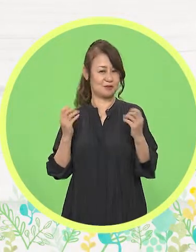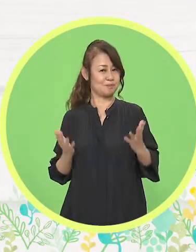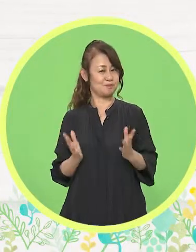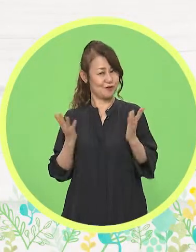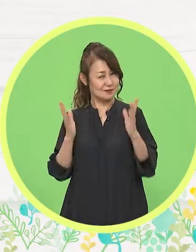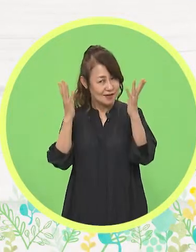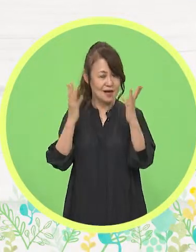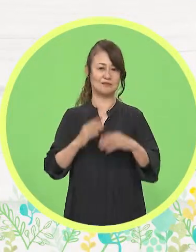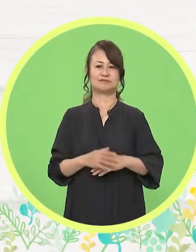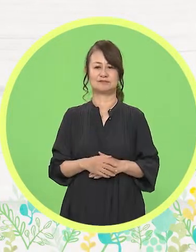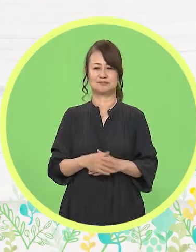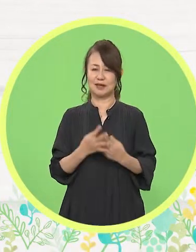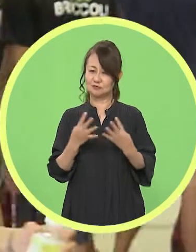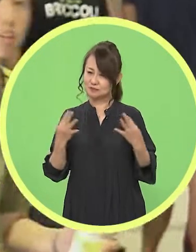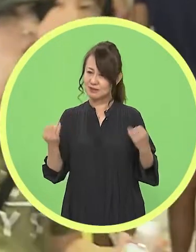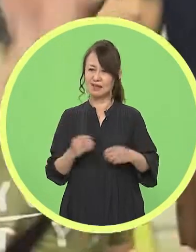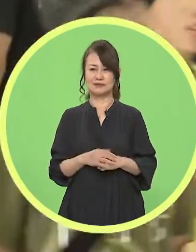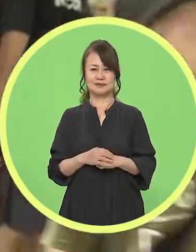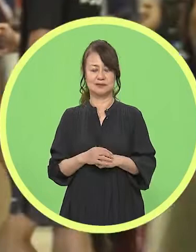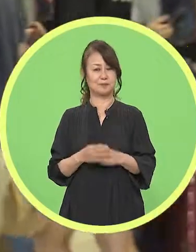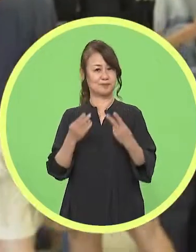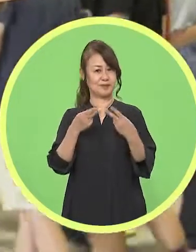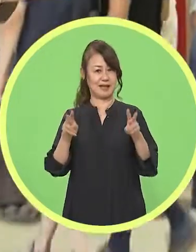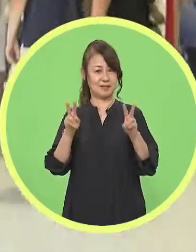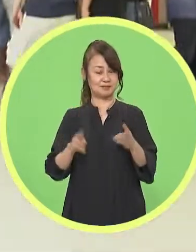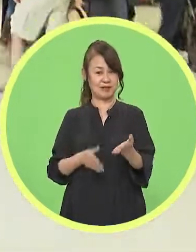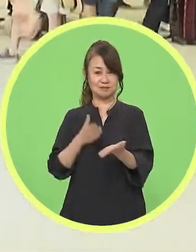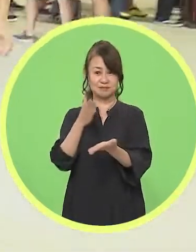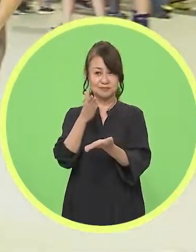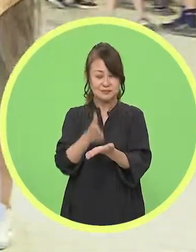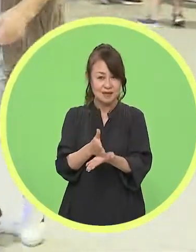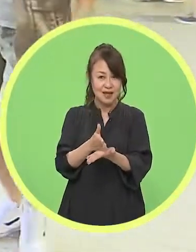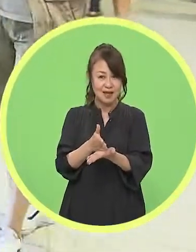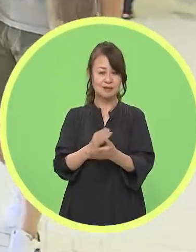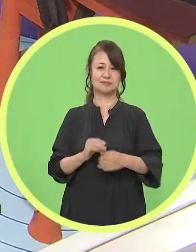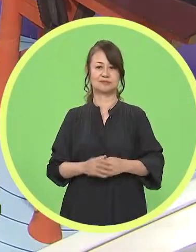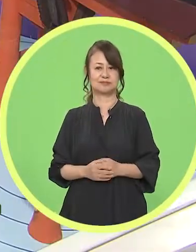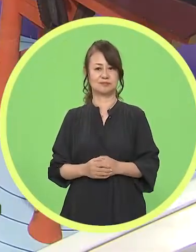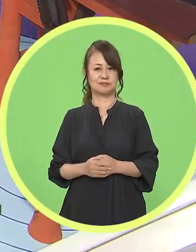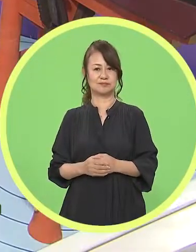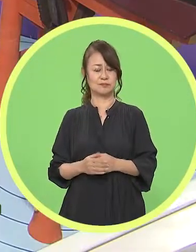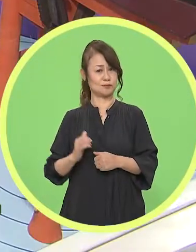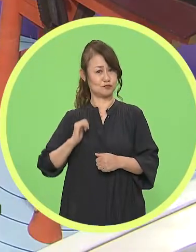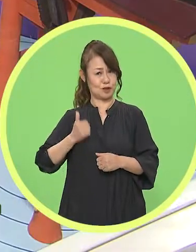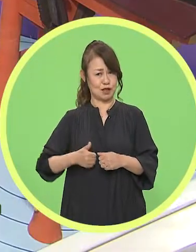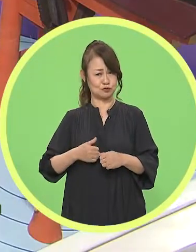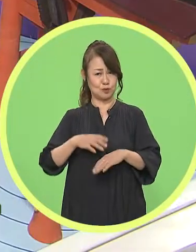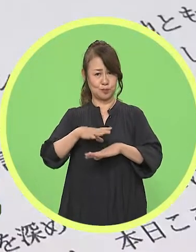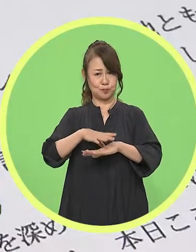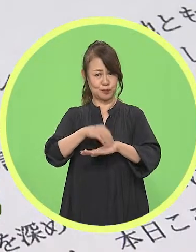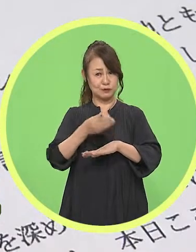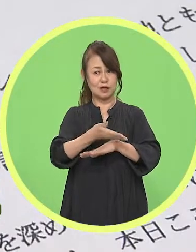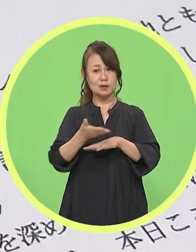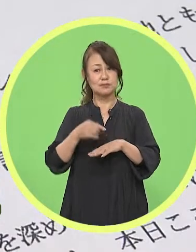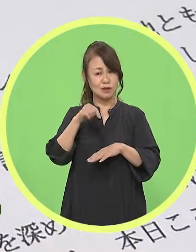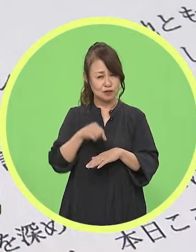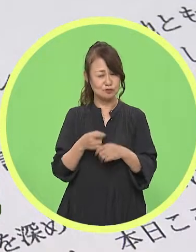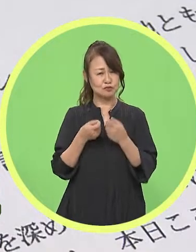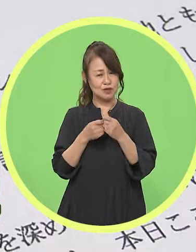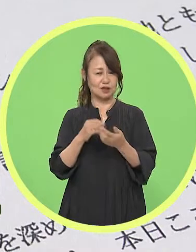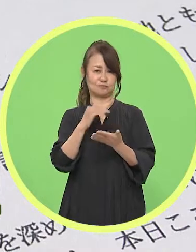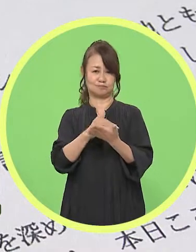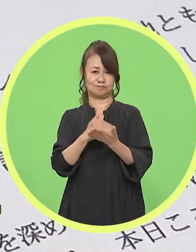いイベントが盛りだくさん。 さあ、宮島に着きました。ここにもですね、モンサンミシェルとのことについて紹介してありますよ。